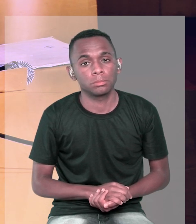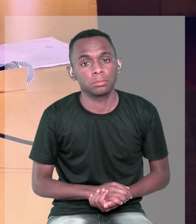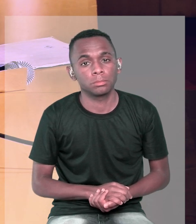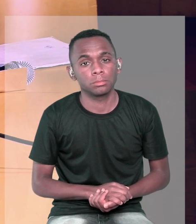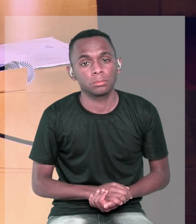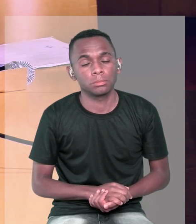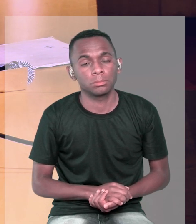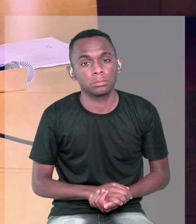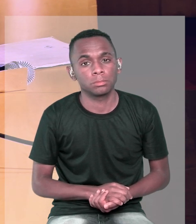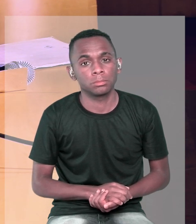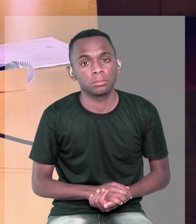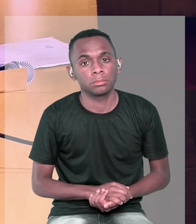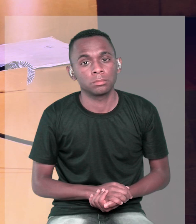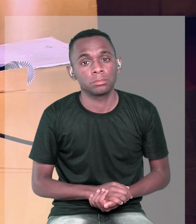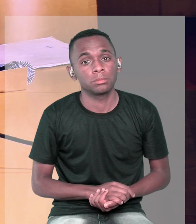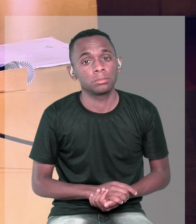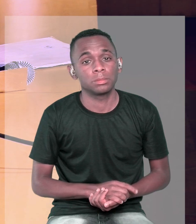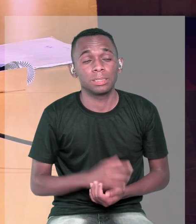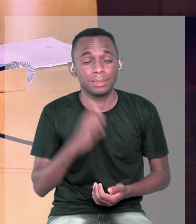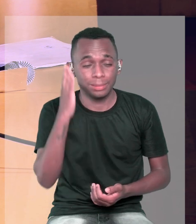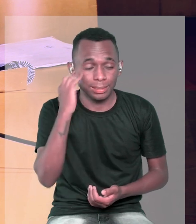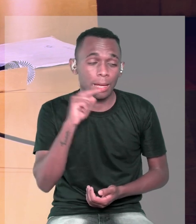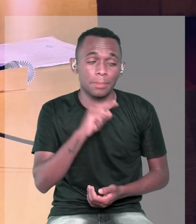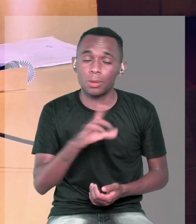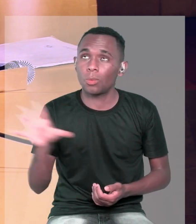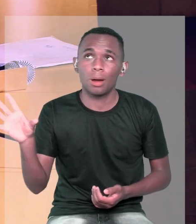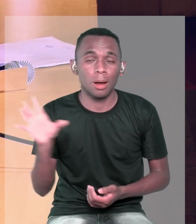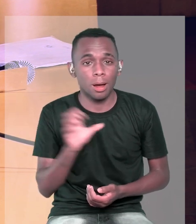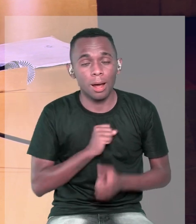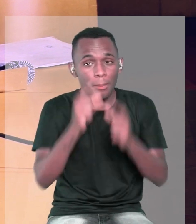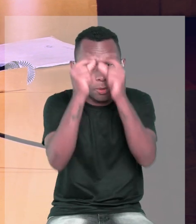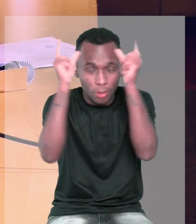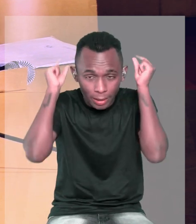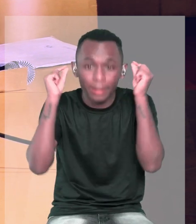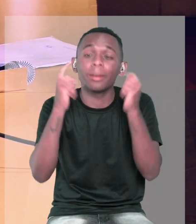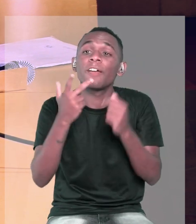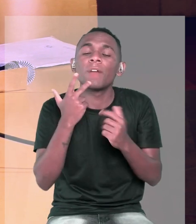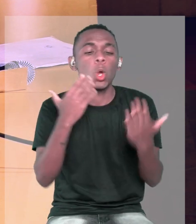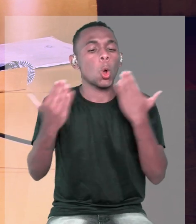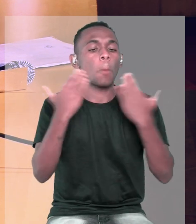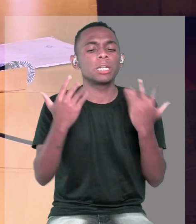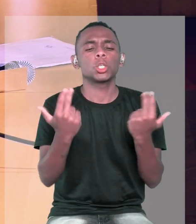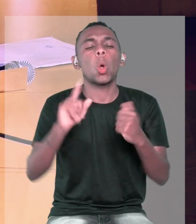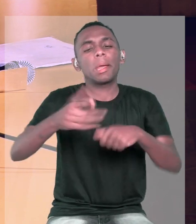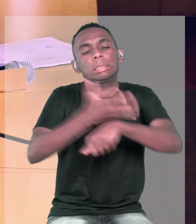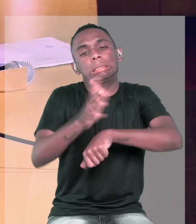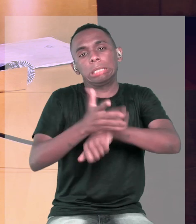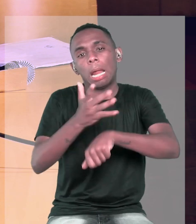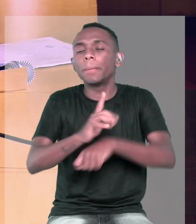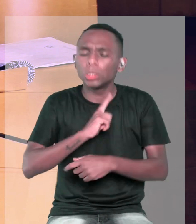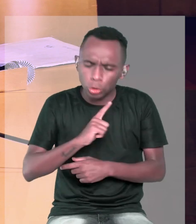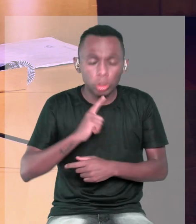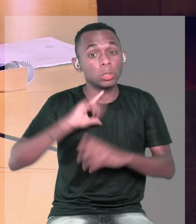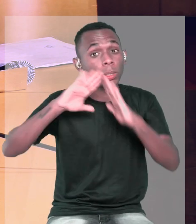il aime bien. Ele sabe que eu adoro o grego. Então, ele está falando que eles tinham em comum essa técnica.